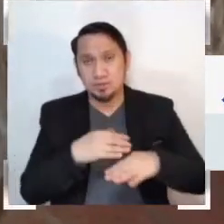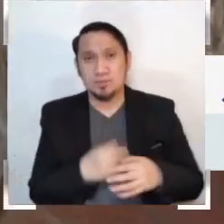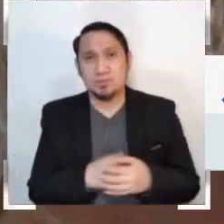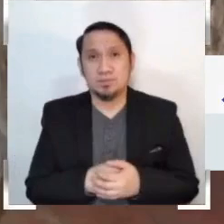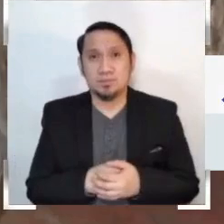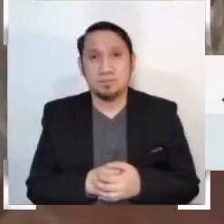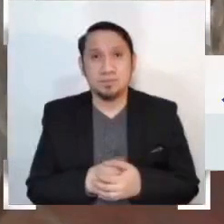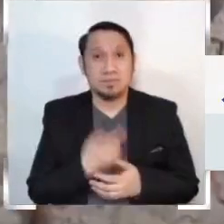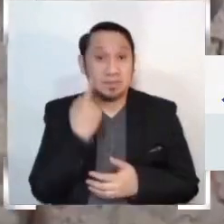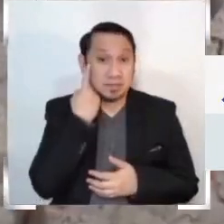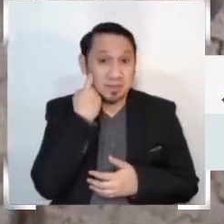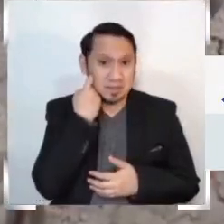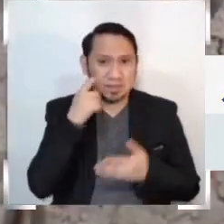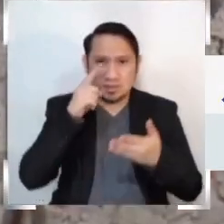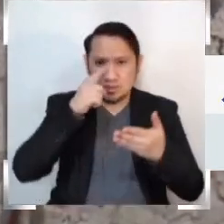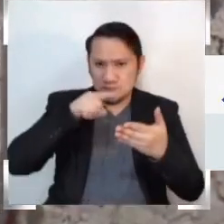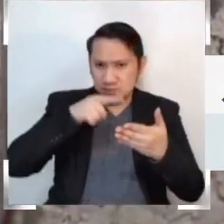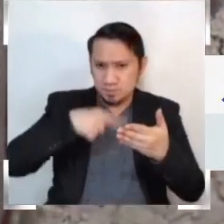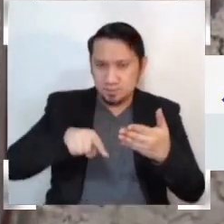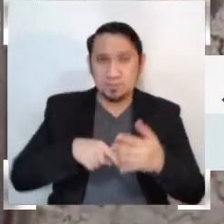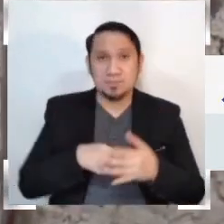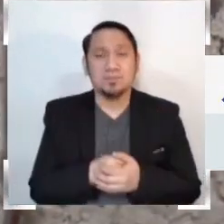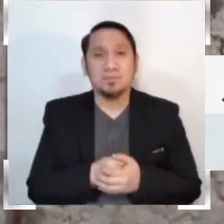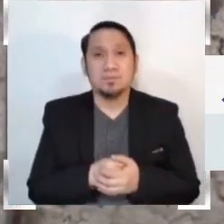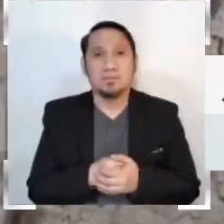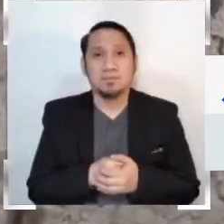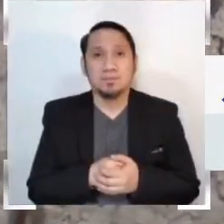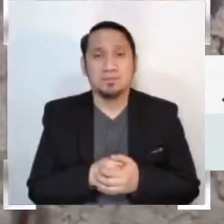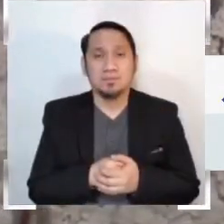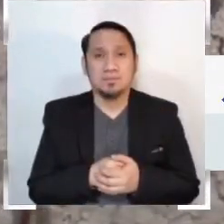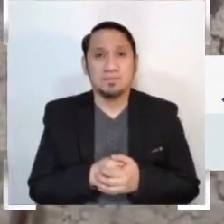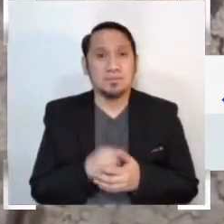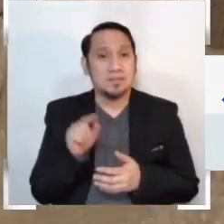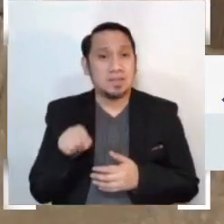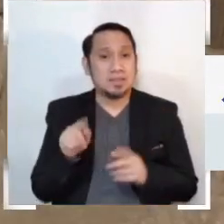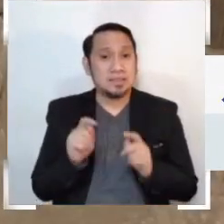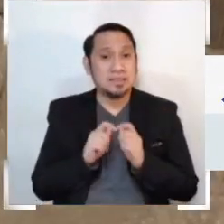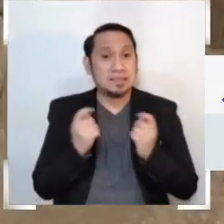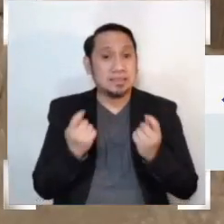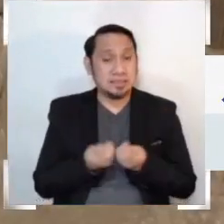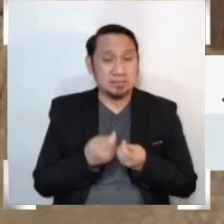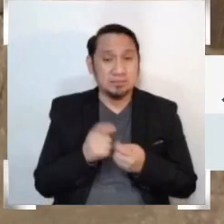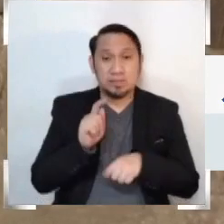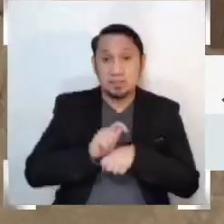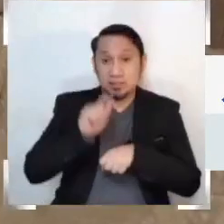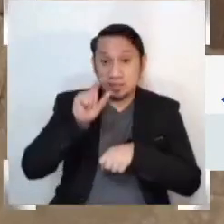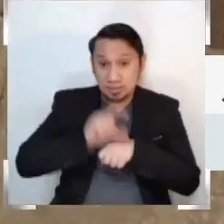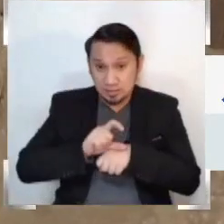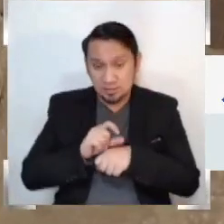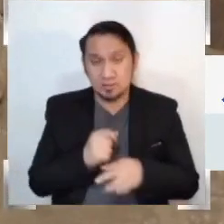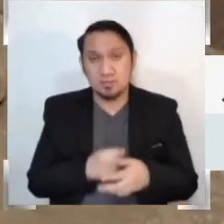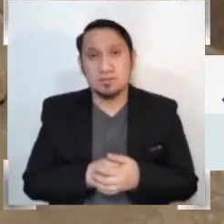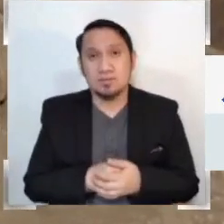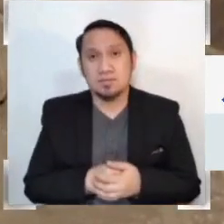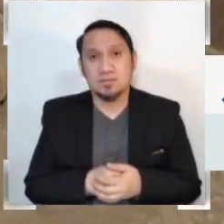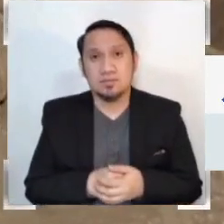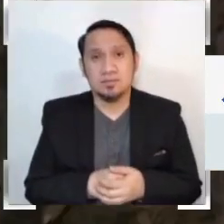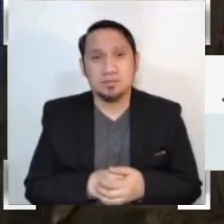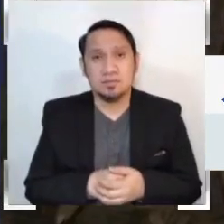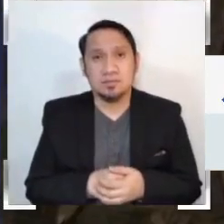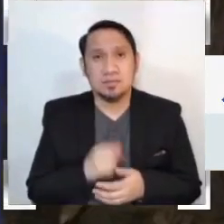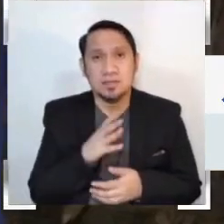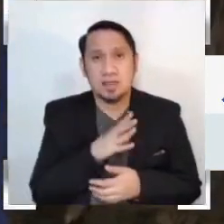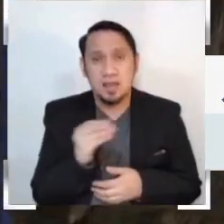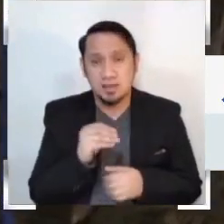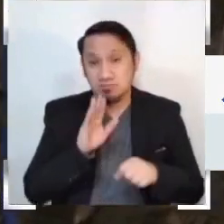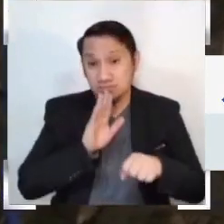ay ininspeksyon na rin ito ng Incident Management Team ng Taguig DRRMO at